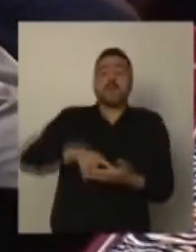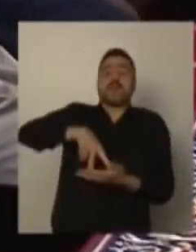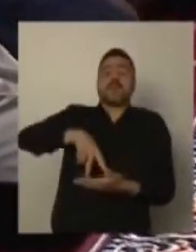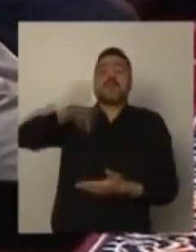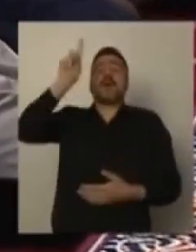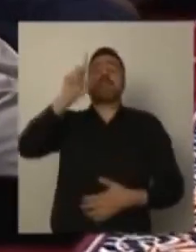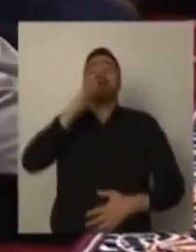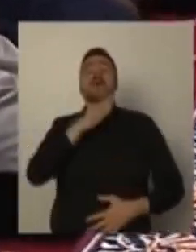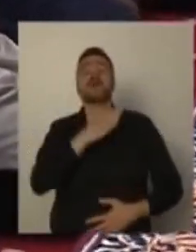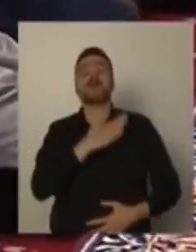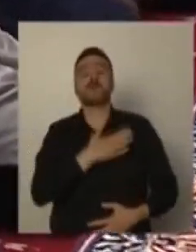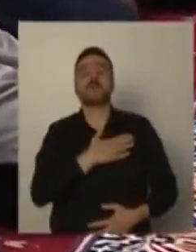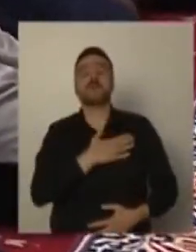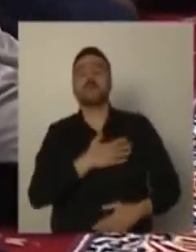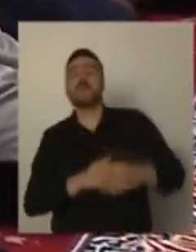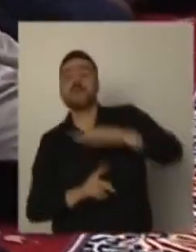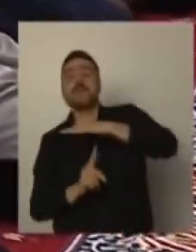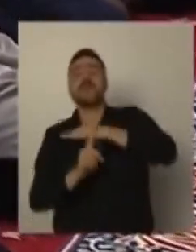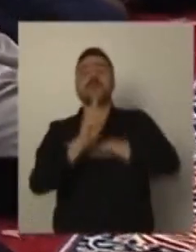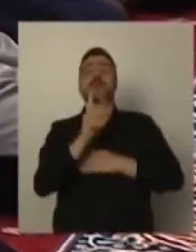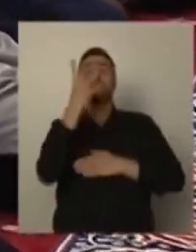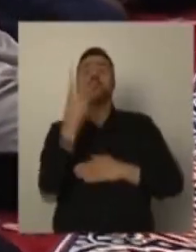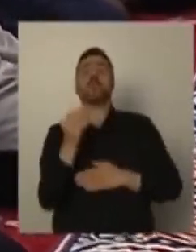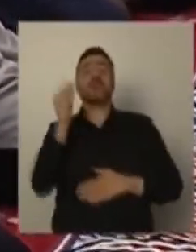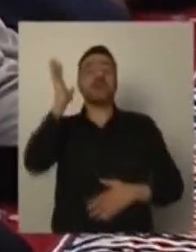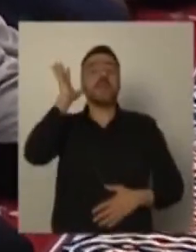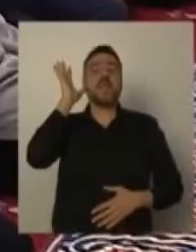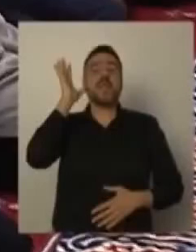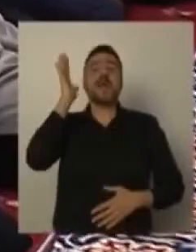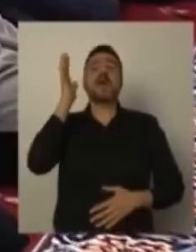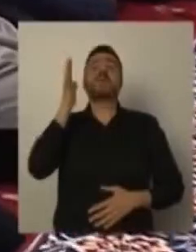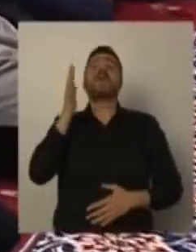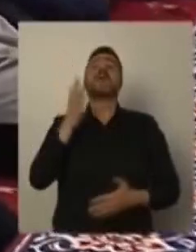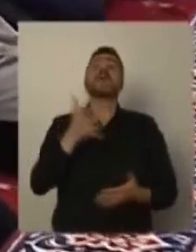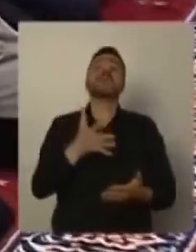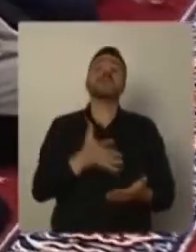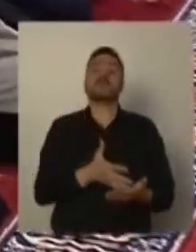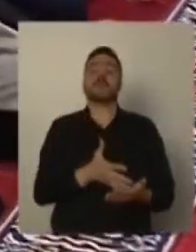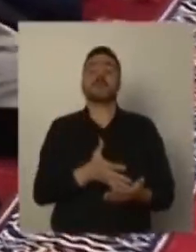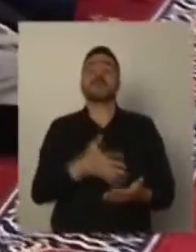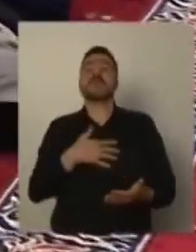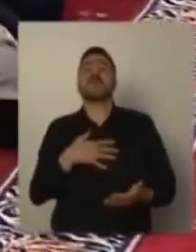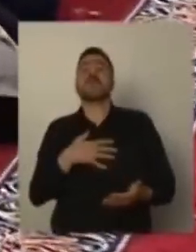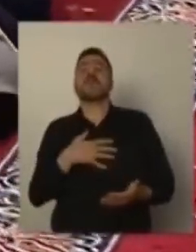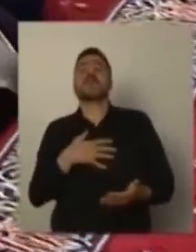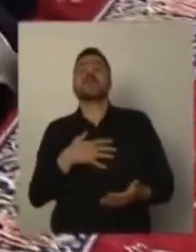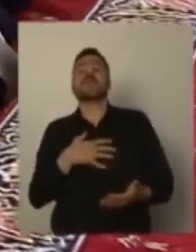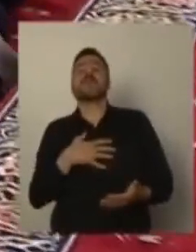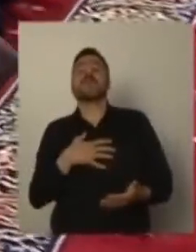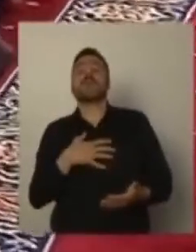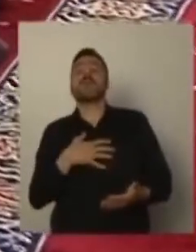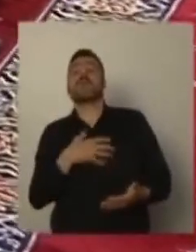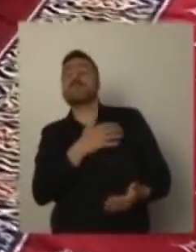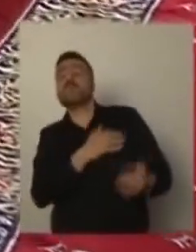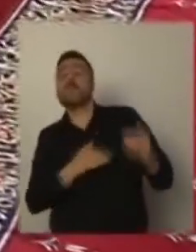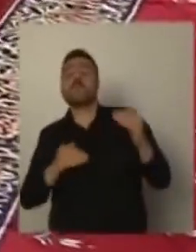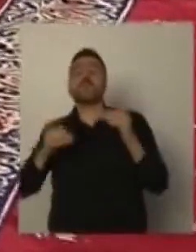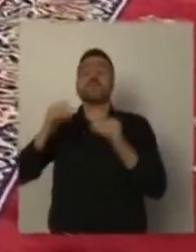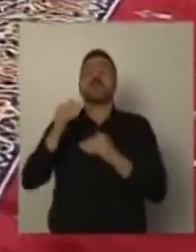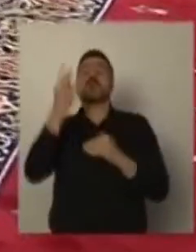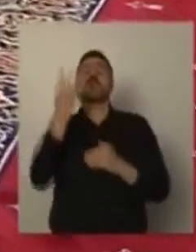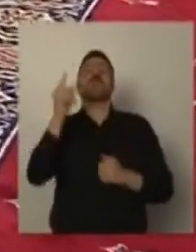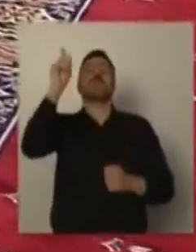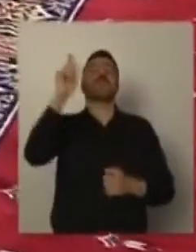Rabbimiz, miracımız olan namazı bizlere maddi ve manevi yükseliş ve yüceliş